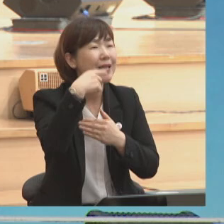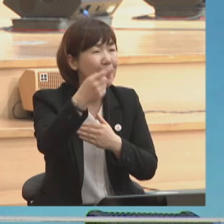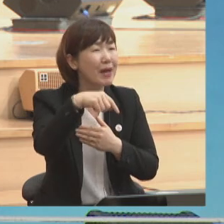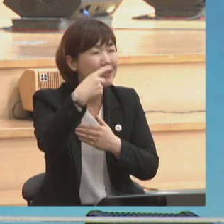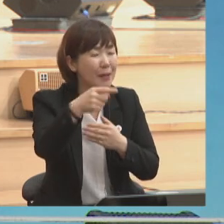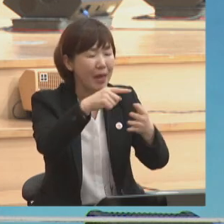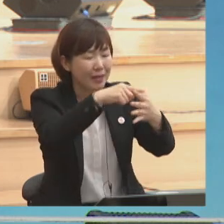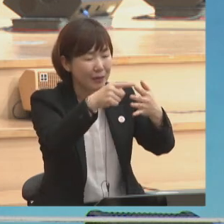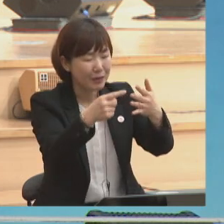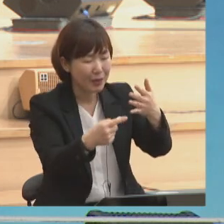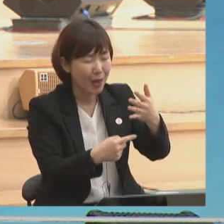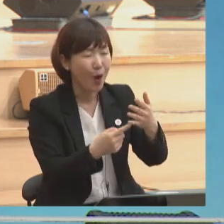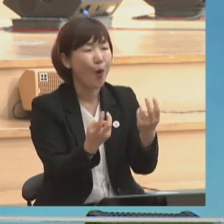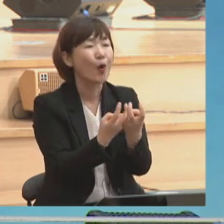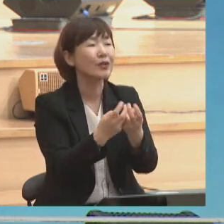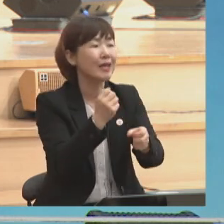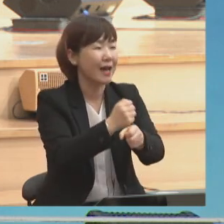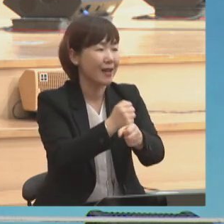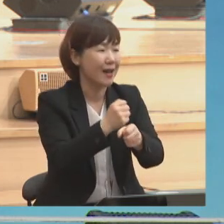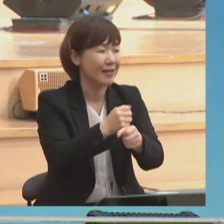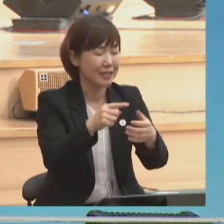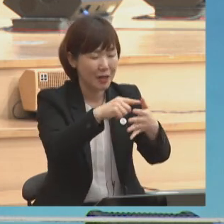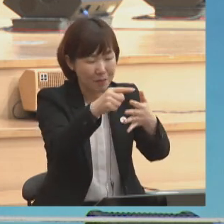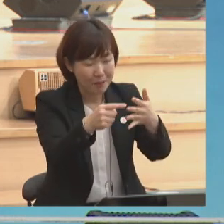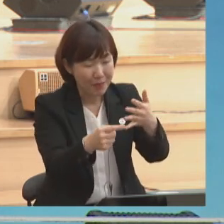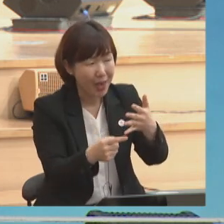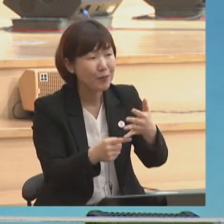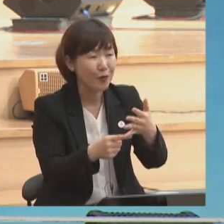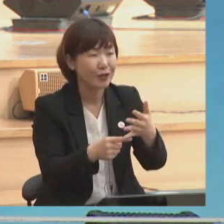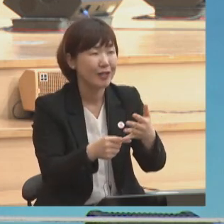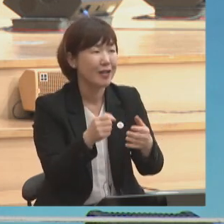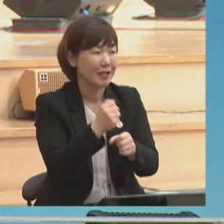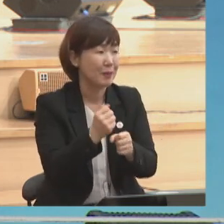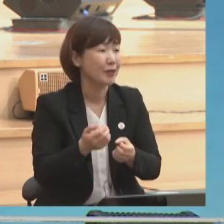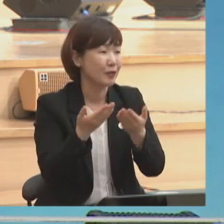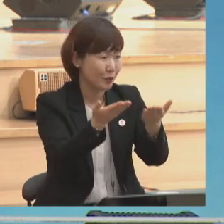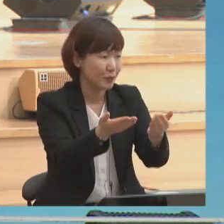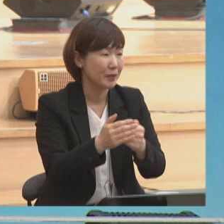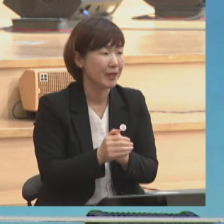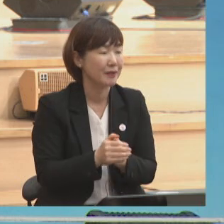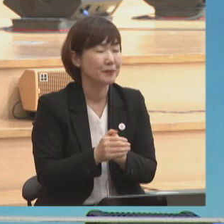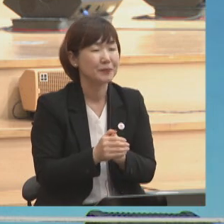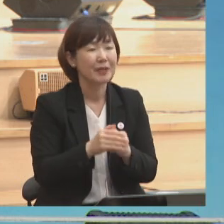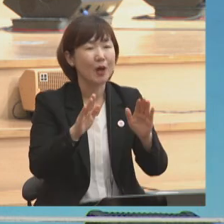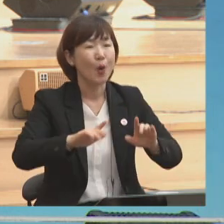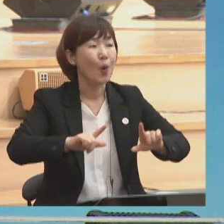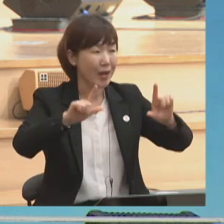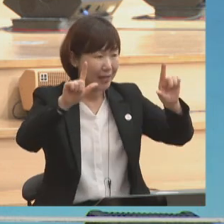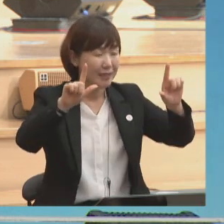뭐 부활절날 계란 나눔 행사도 하고, 그리고 아 원래는요 5월 5일날 어린이날, 이게